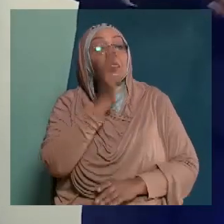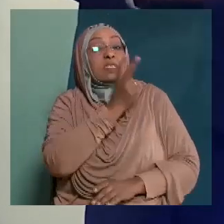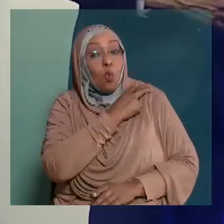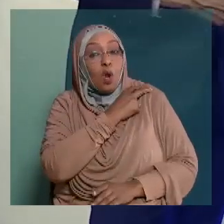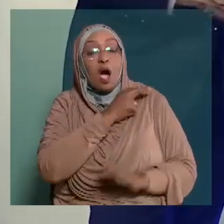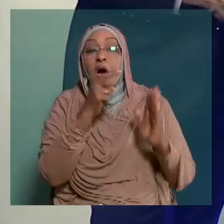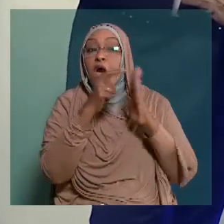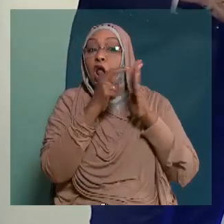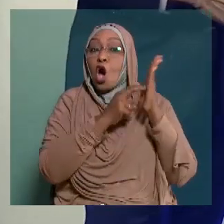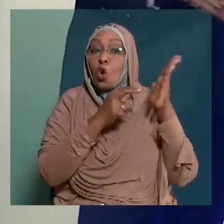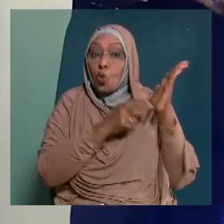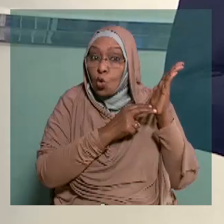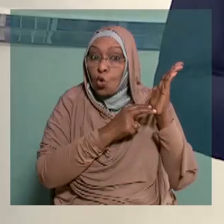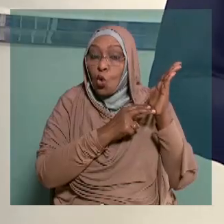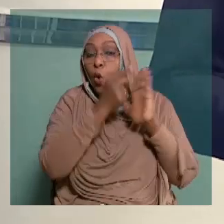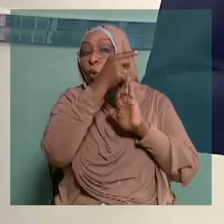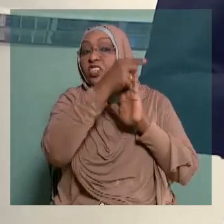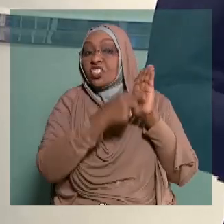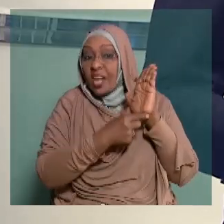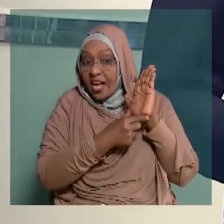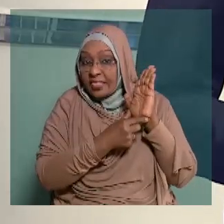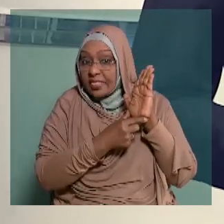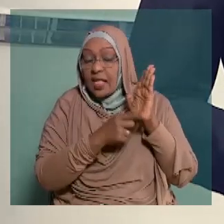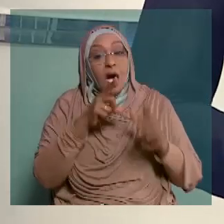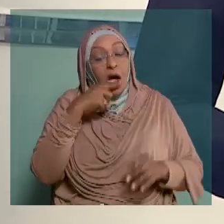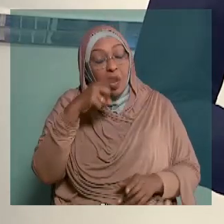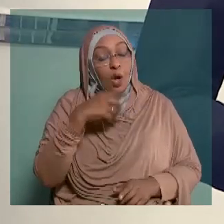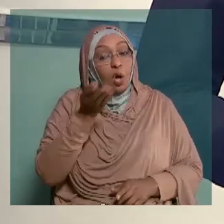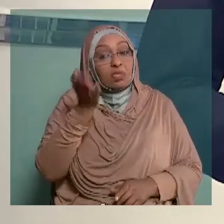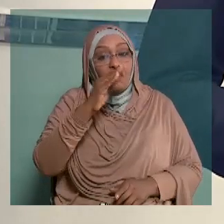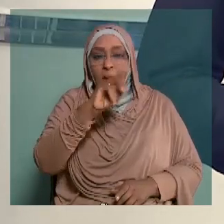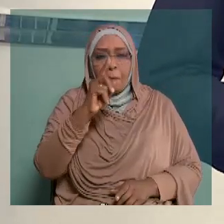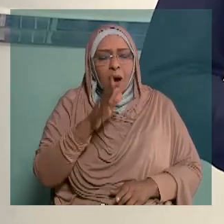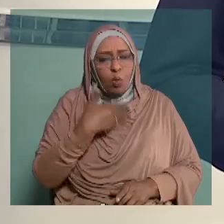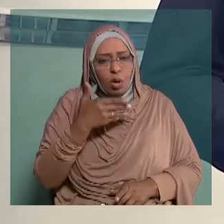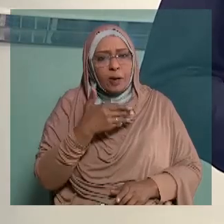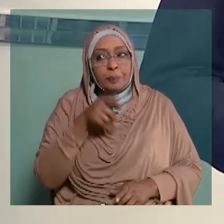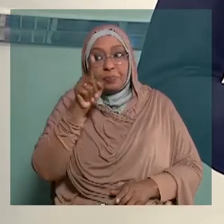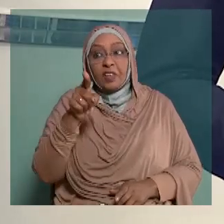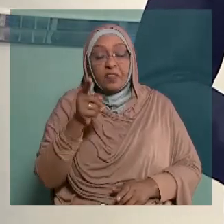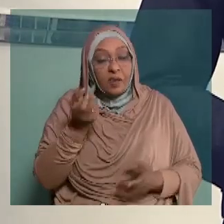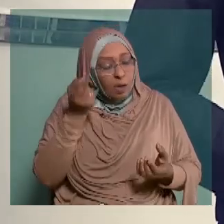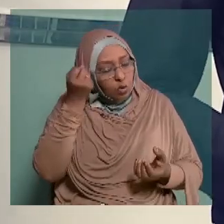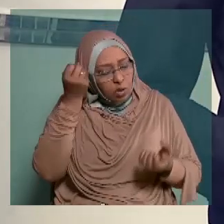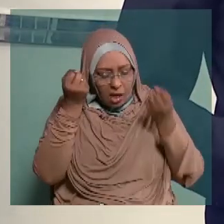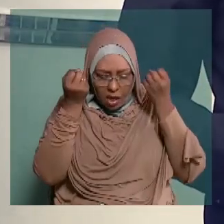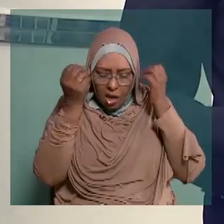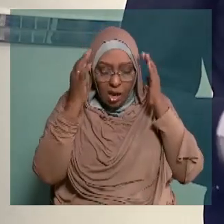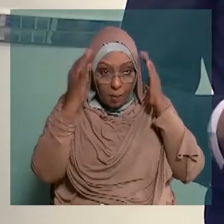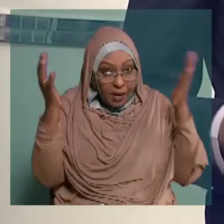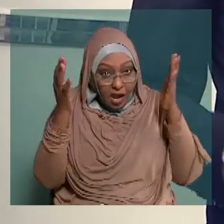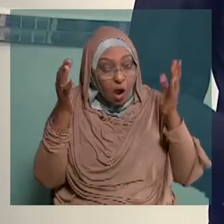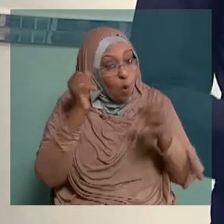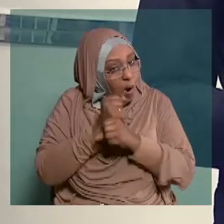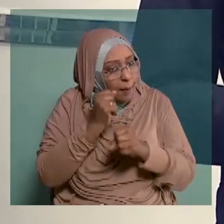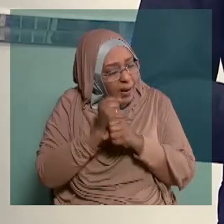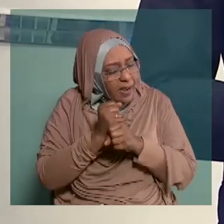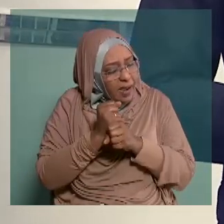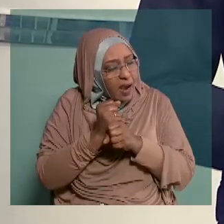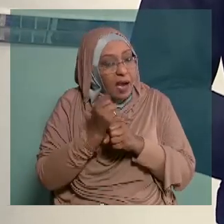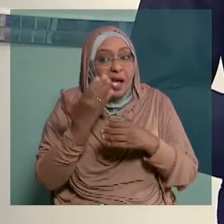والتشريعات. يضيف الكاتب: الأمر لا يحتاج أكثر من تبني أطروحات علمية وعملية